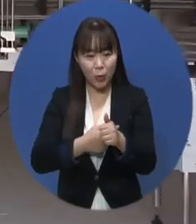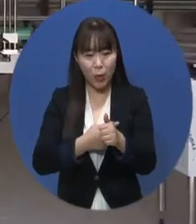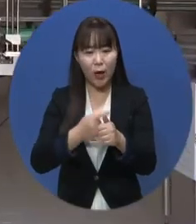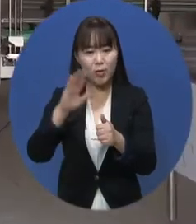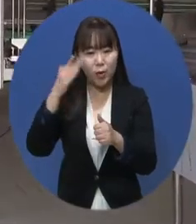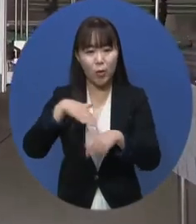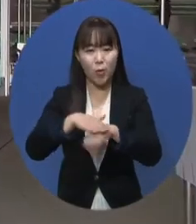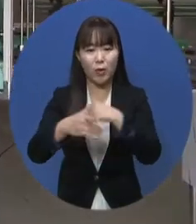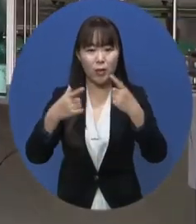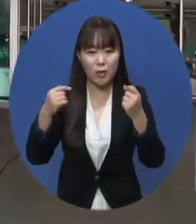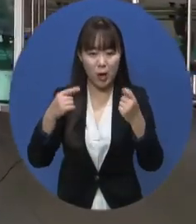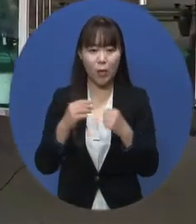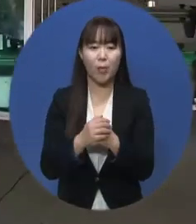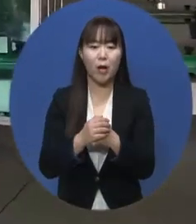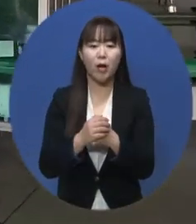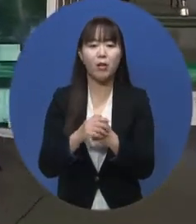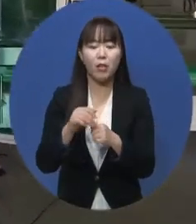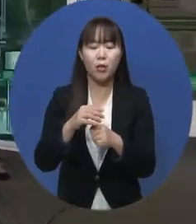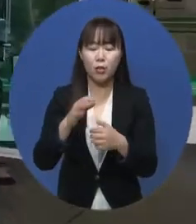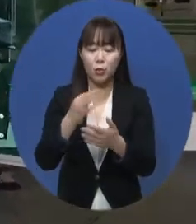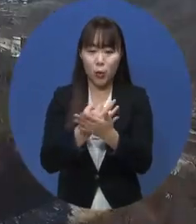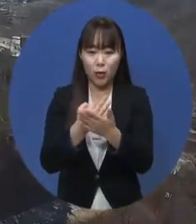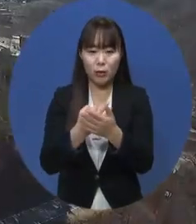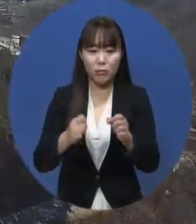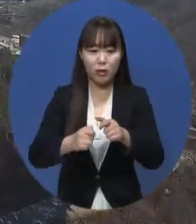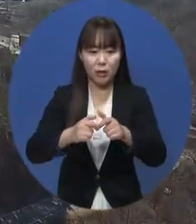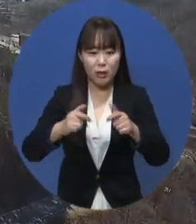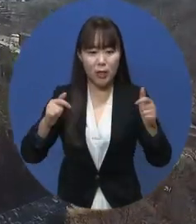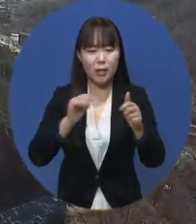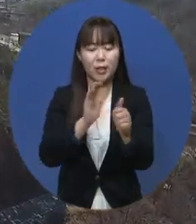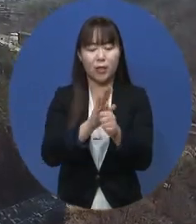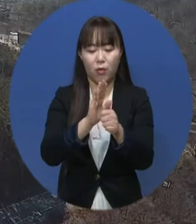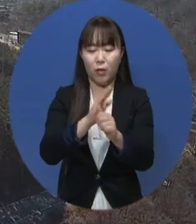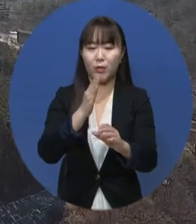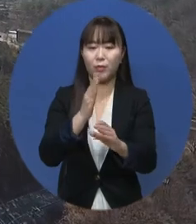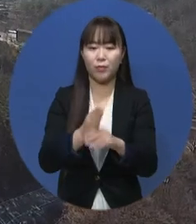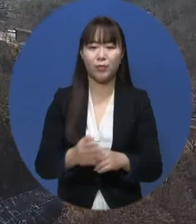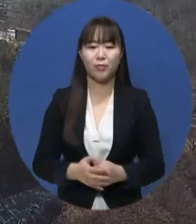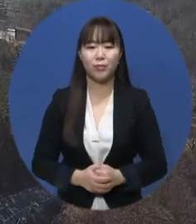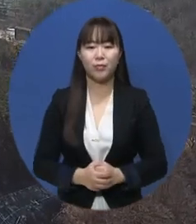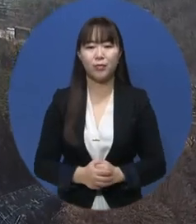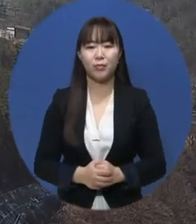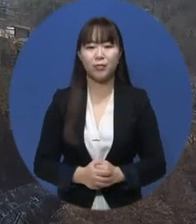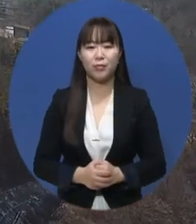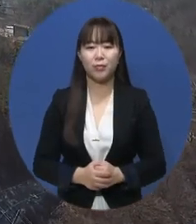등 채취 농가 소득 증대에 지원을 아끼지 않고 있습니다.